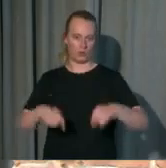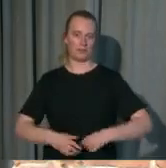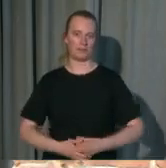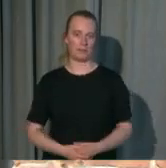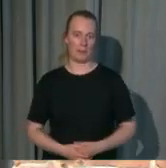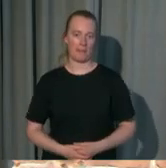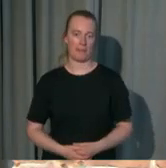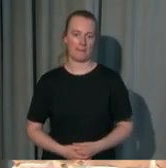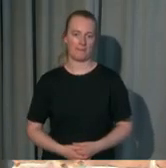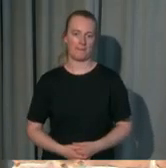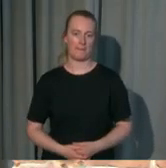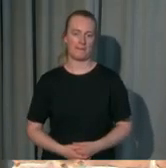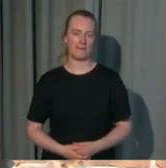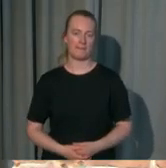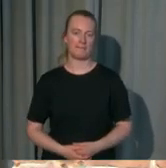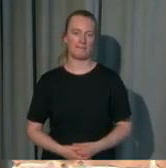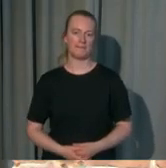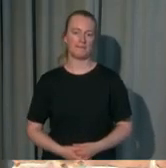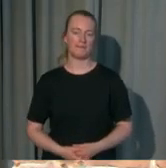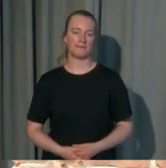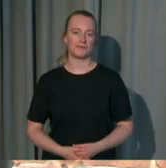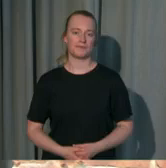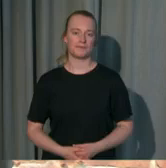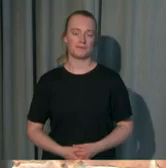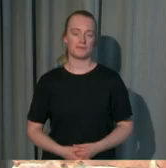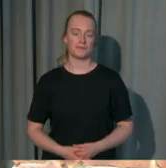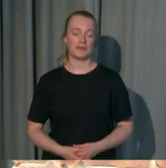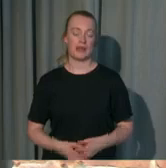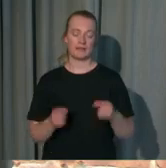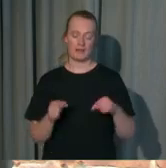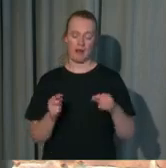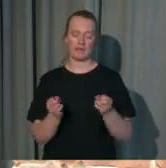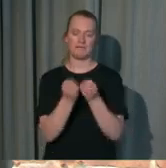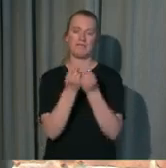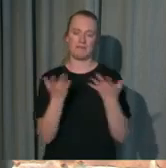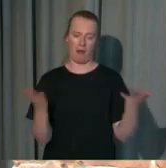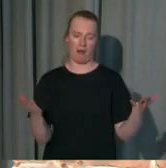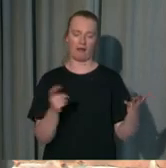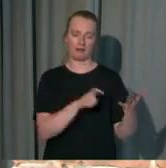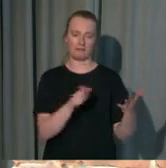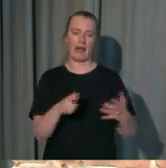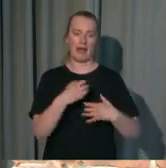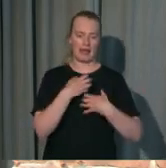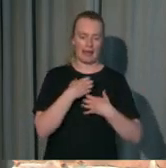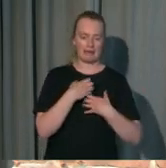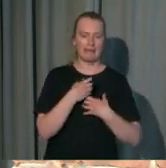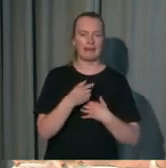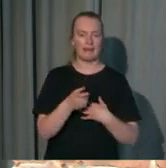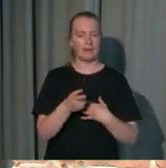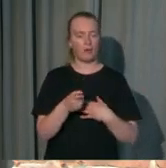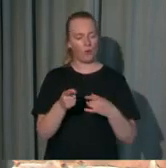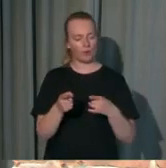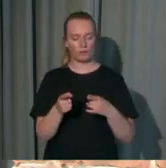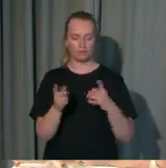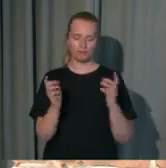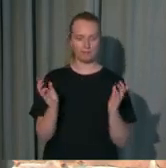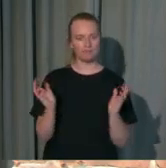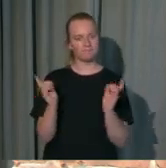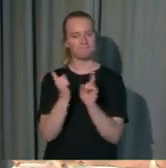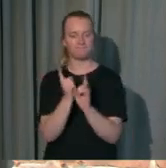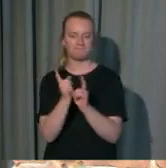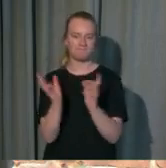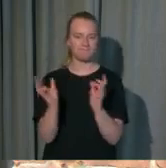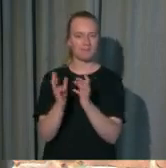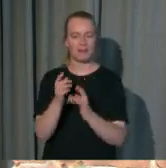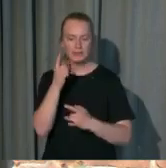Jeg tror det er mange som er redde i dag, og det er også mange som samler seg i sorg rundt omkring i byen,